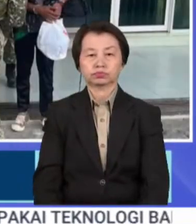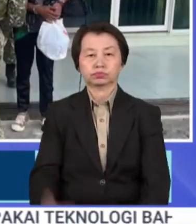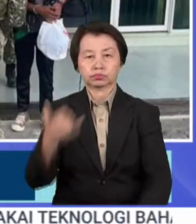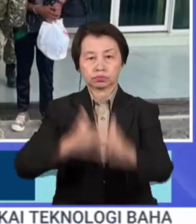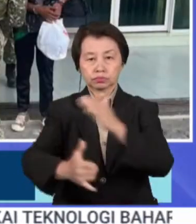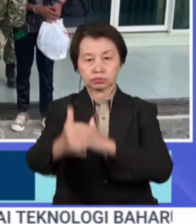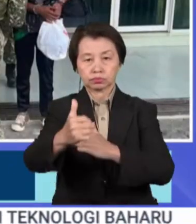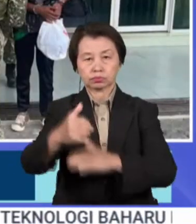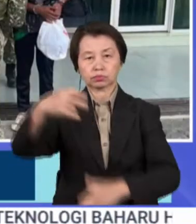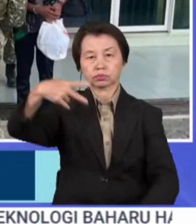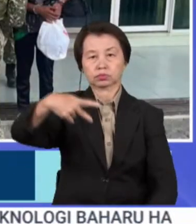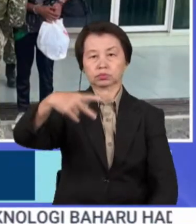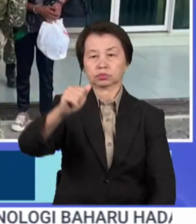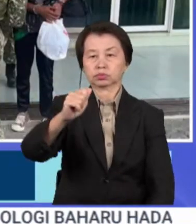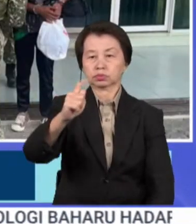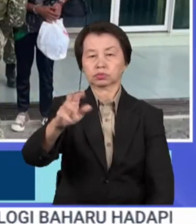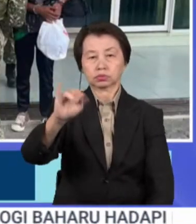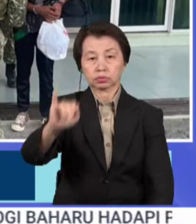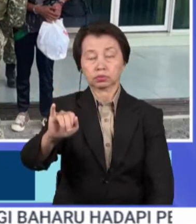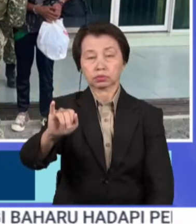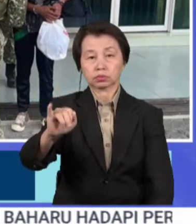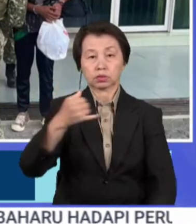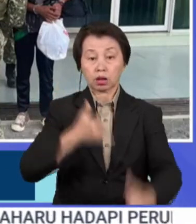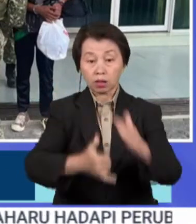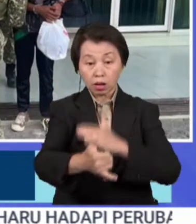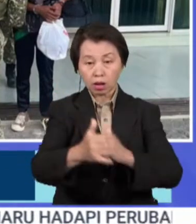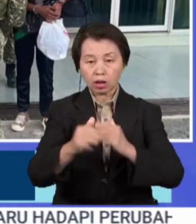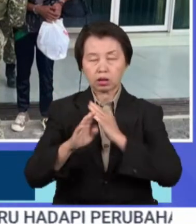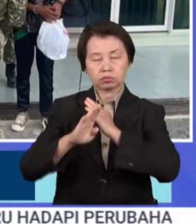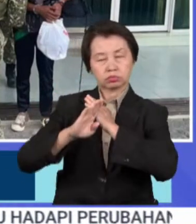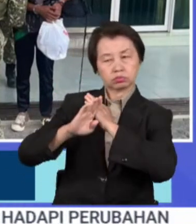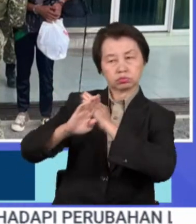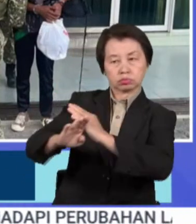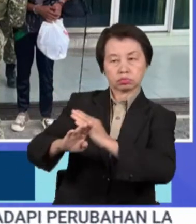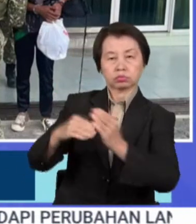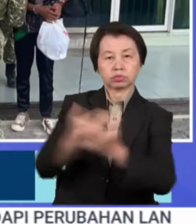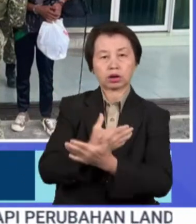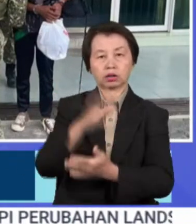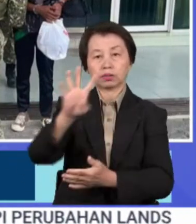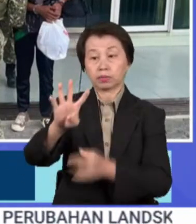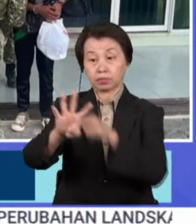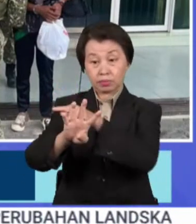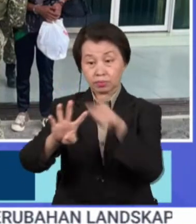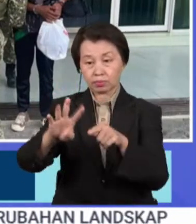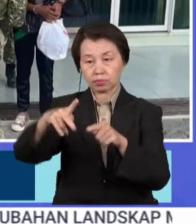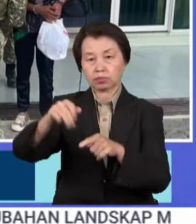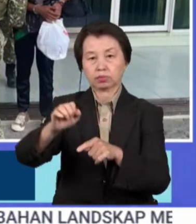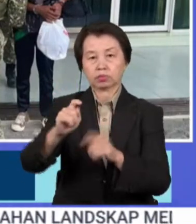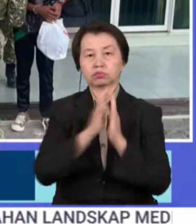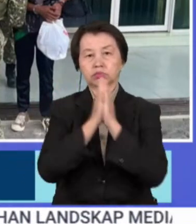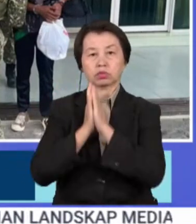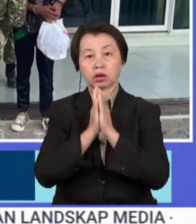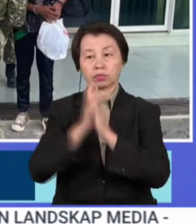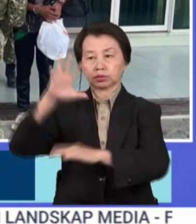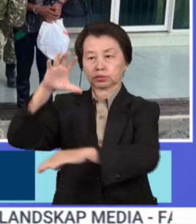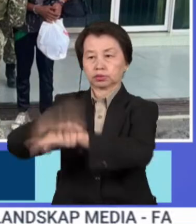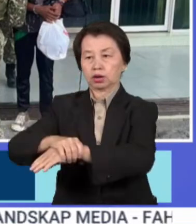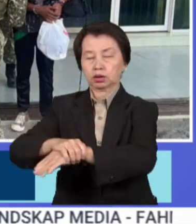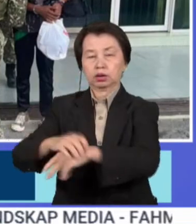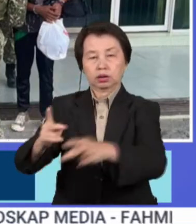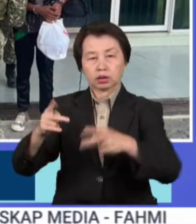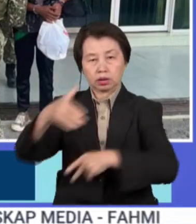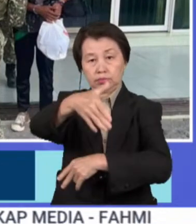Kemasukan pendatang asing tanpa izin parti terus dibenteras. Terbaru, 4 parti dipercayai warga Myanmar ditahan di kawasan